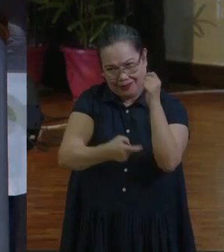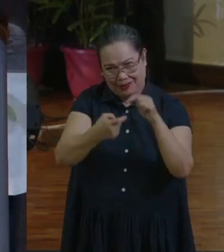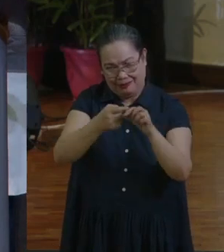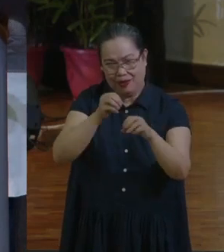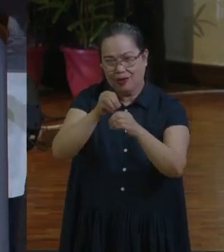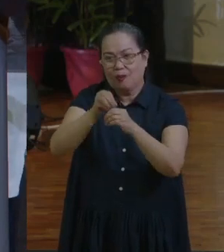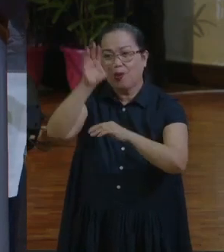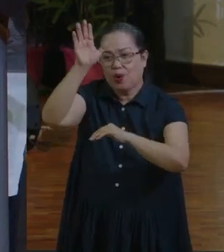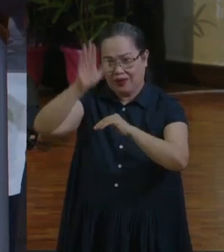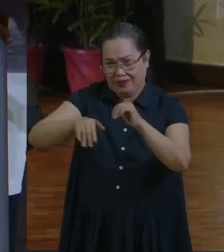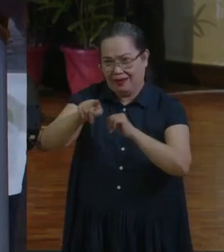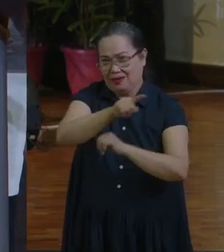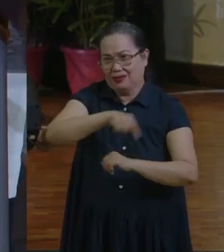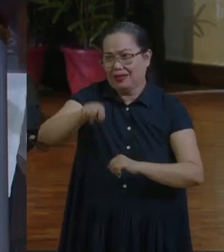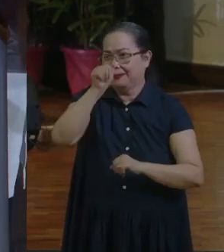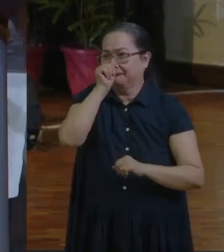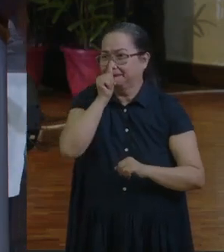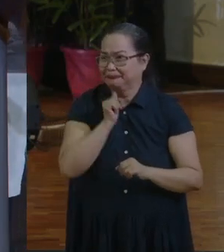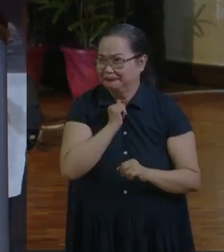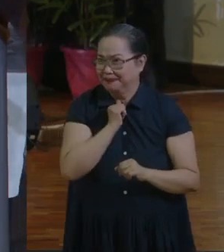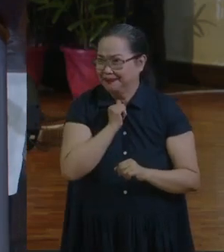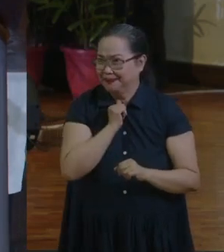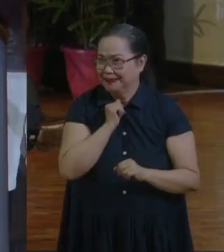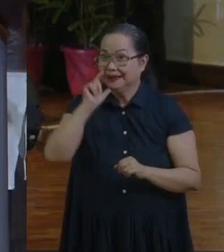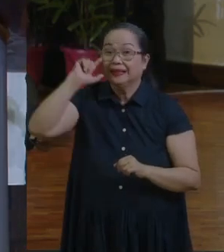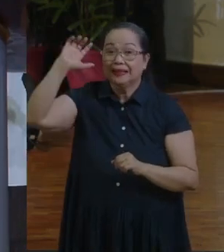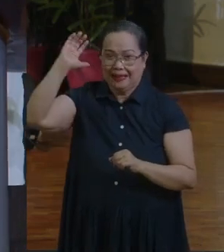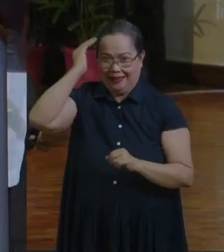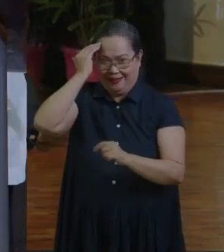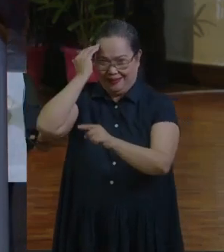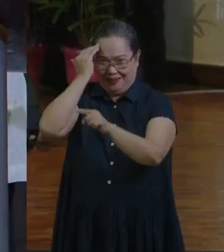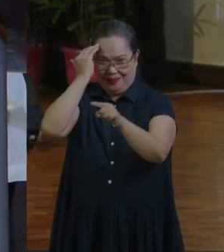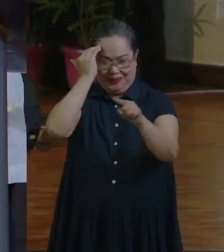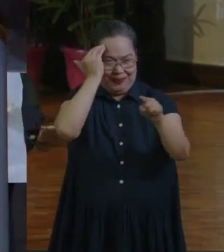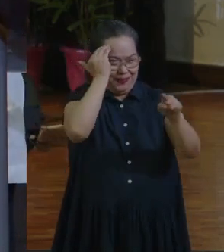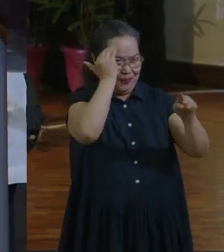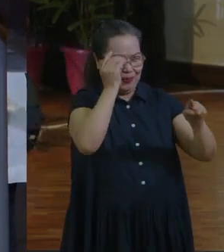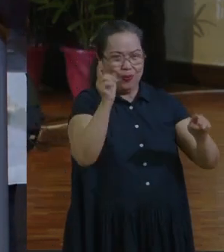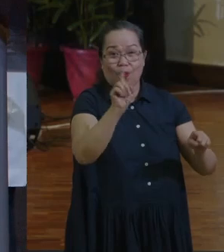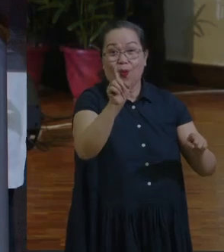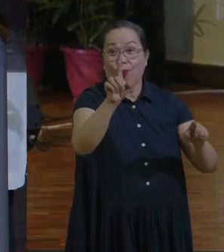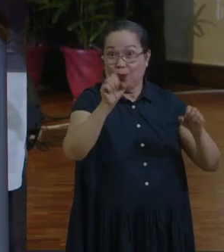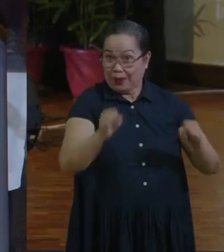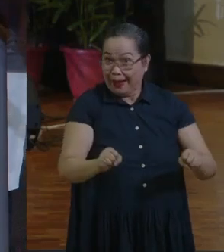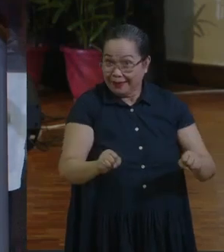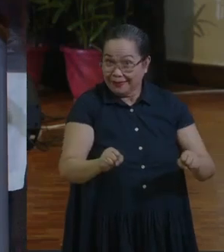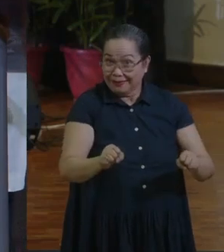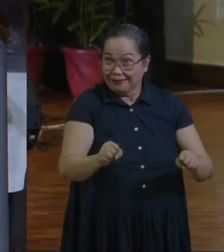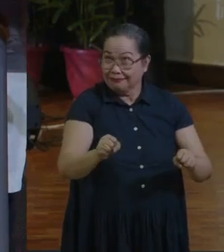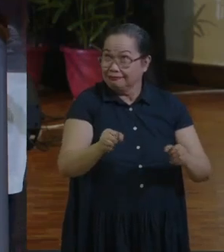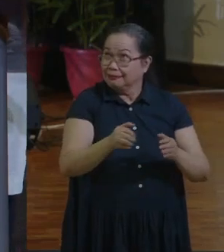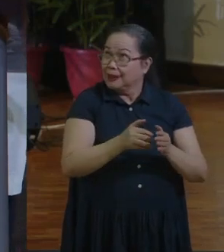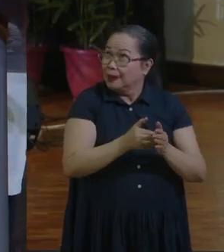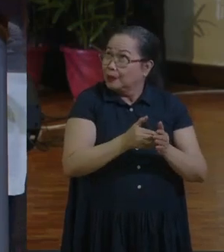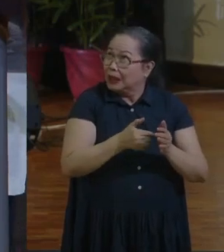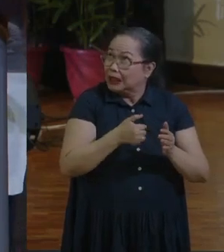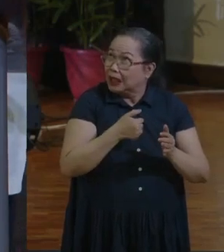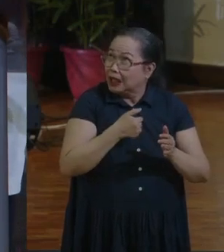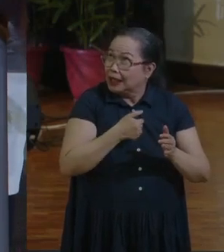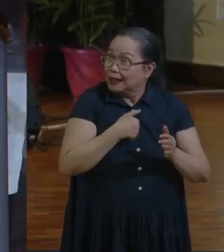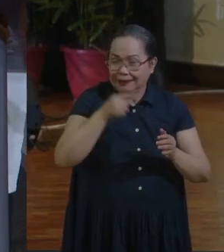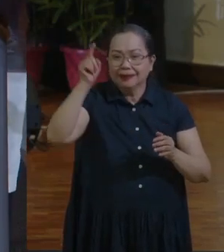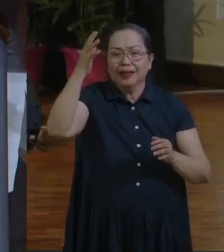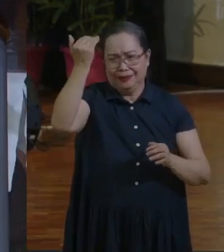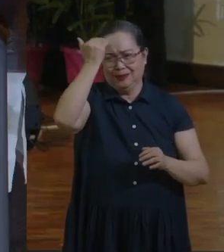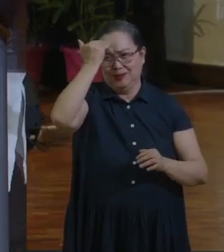inyong kakayahan. Kilala ko kayo, alam ko kung ano ang kaya nyo. Hindi kayo susubukin